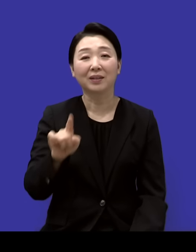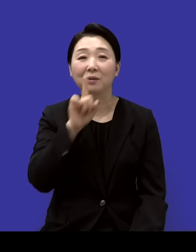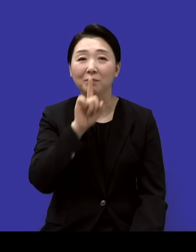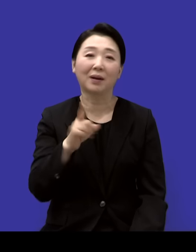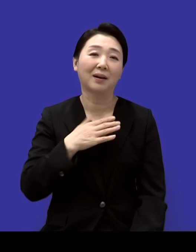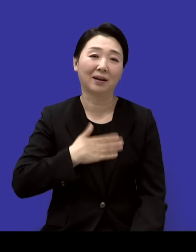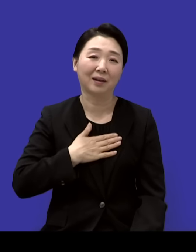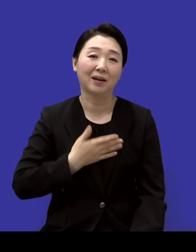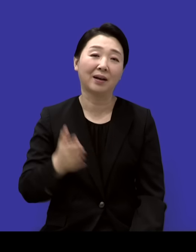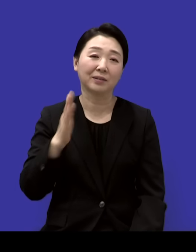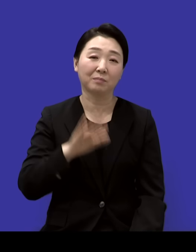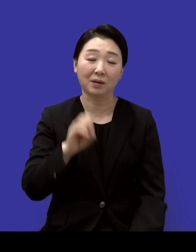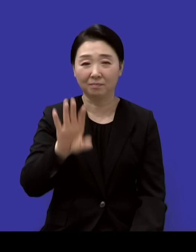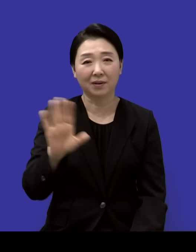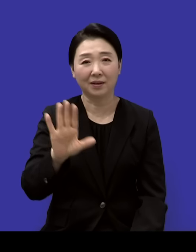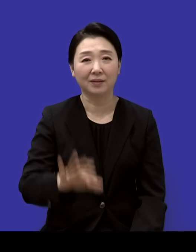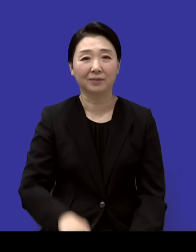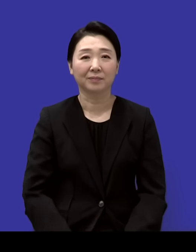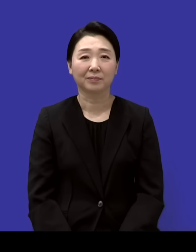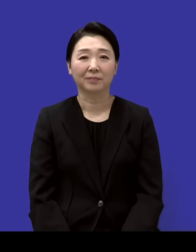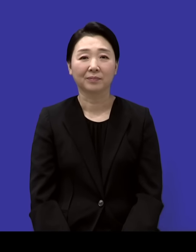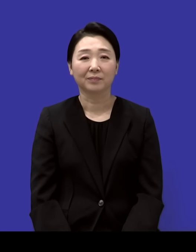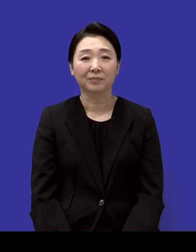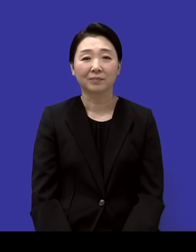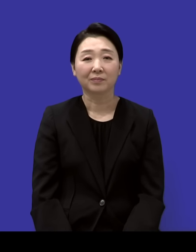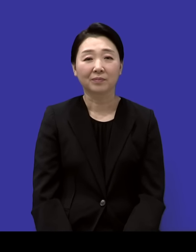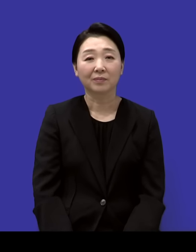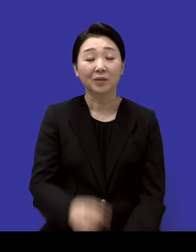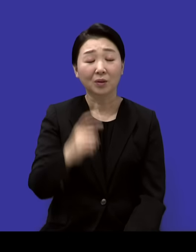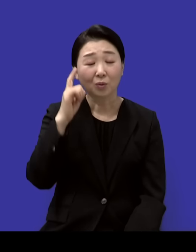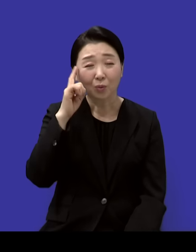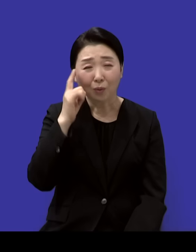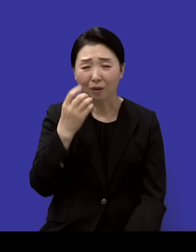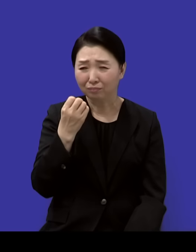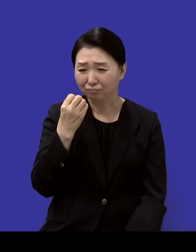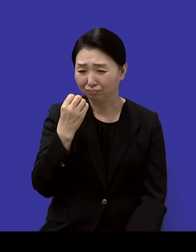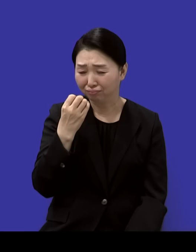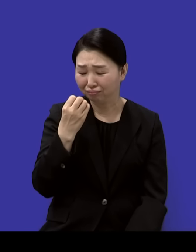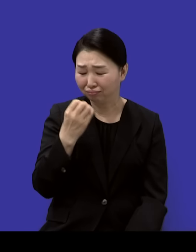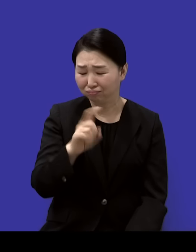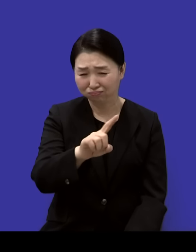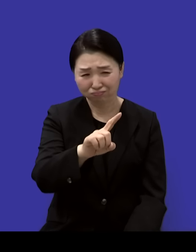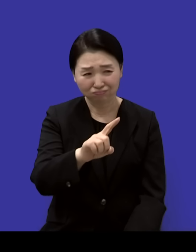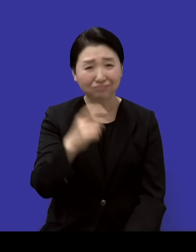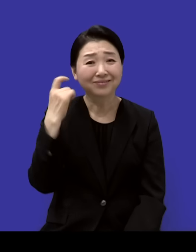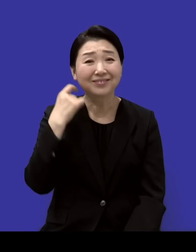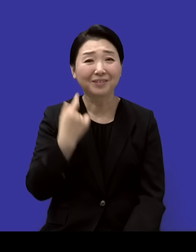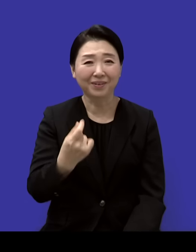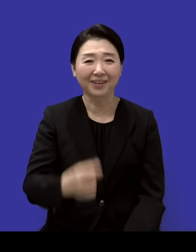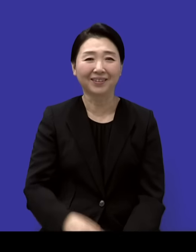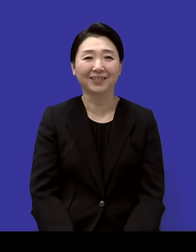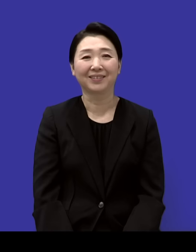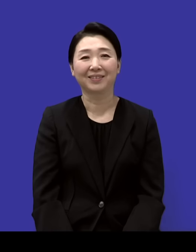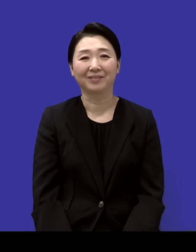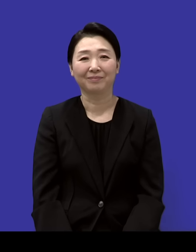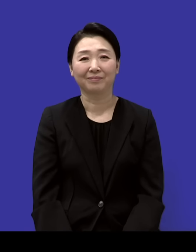소리인지 알지만 절대 제가 그 얘기 하지 않거든요. 네네. 왜냐면 그게 얼토당토 없이 들린다는 걸 예, 알기 예, 때문에 그래서